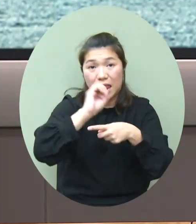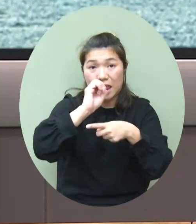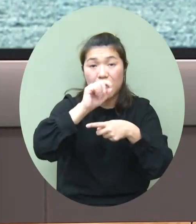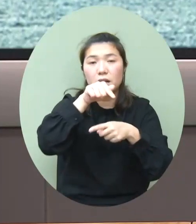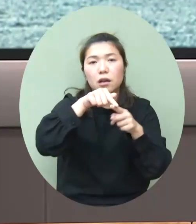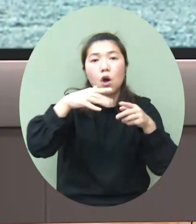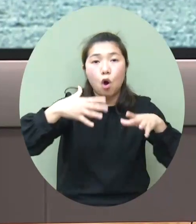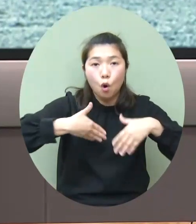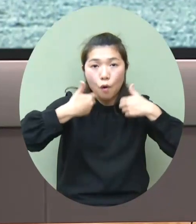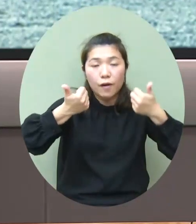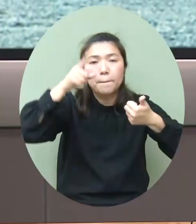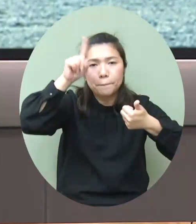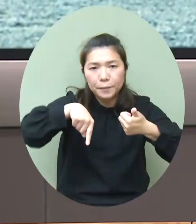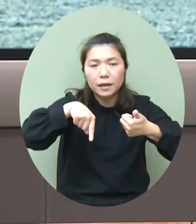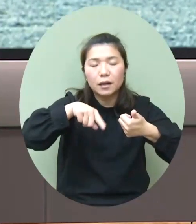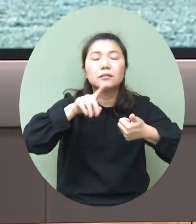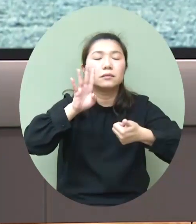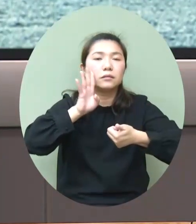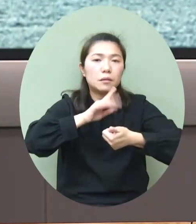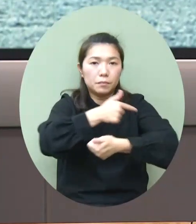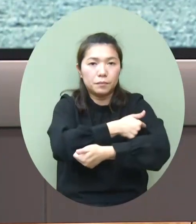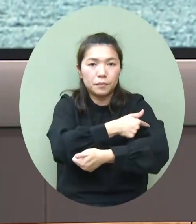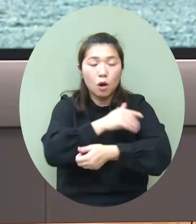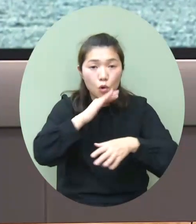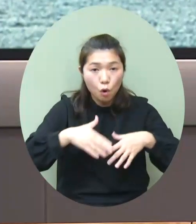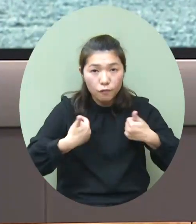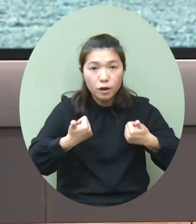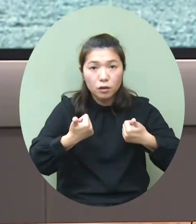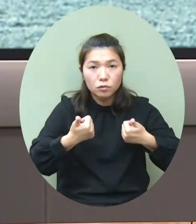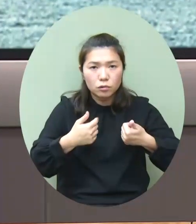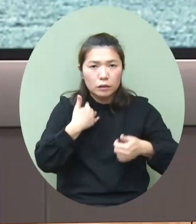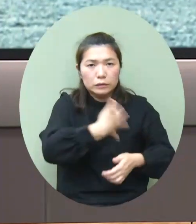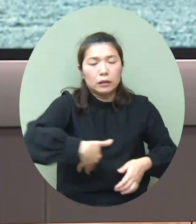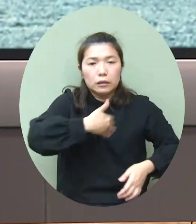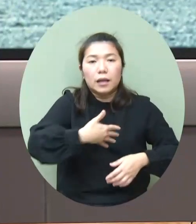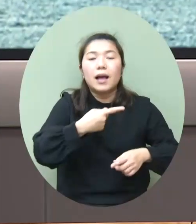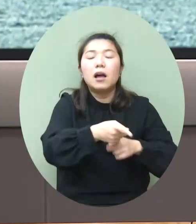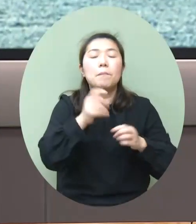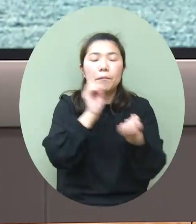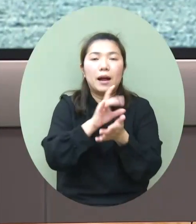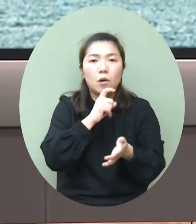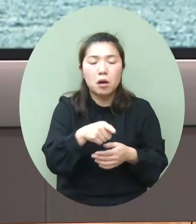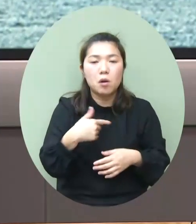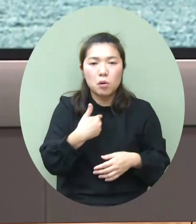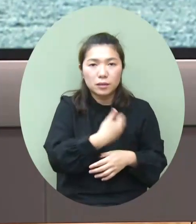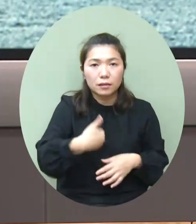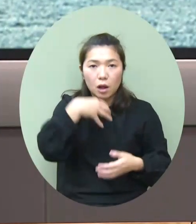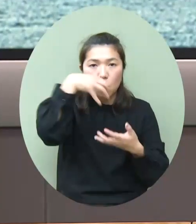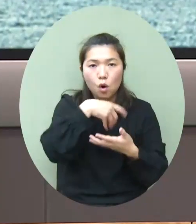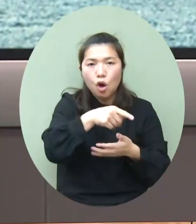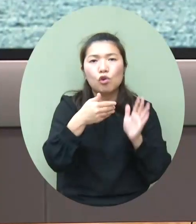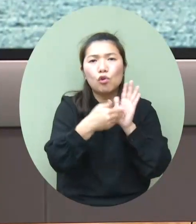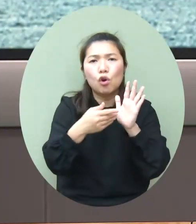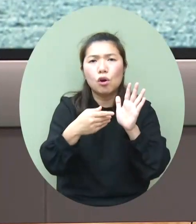从来没有接种疫苗的受感染了而康复的长者，他的身体